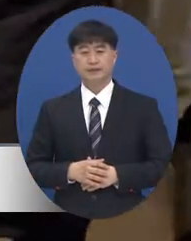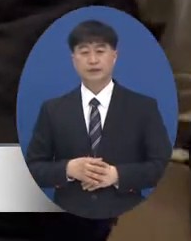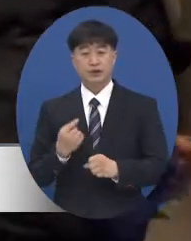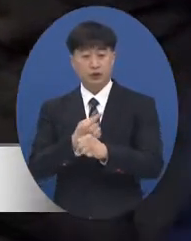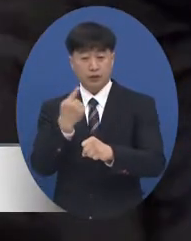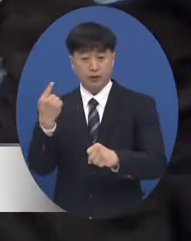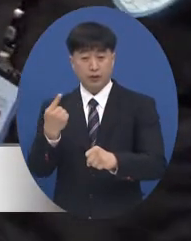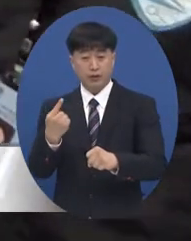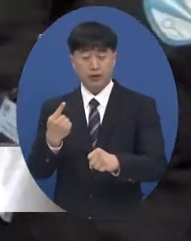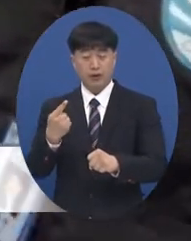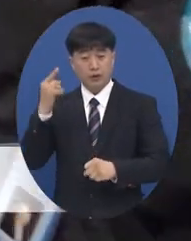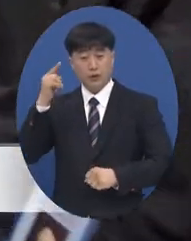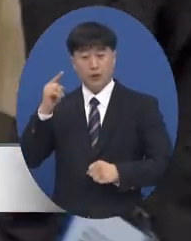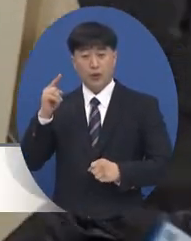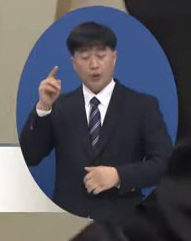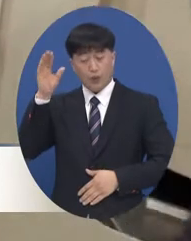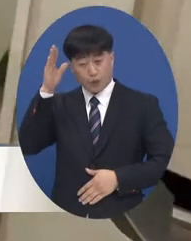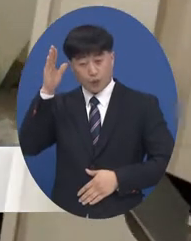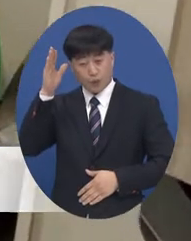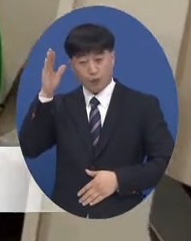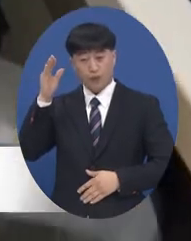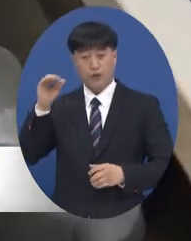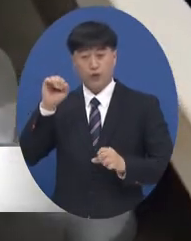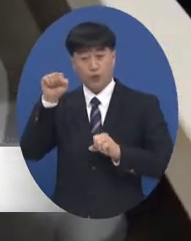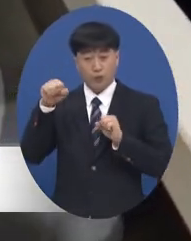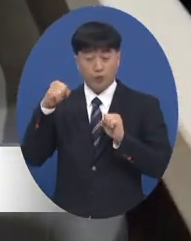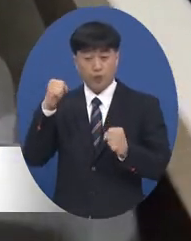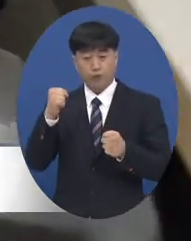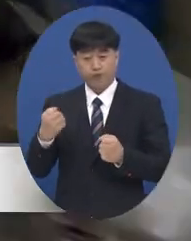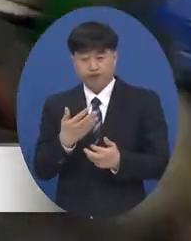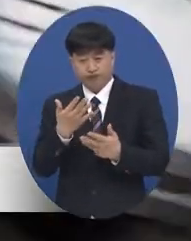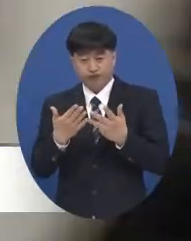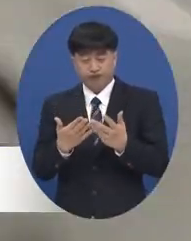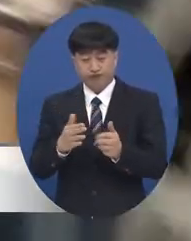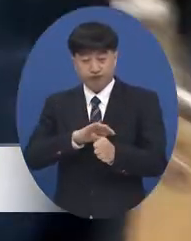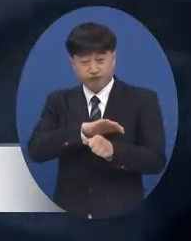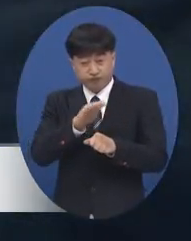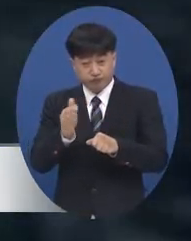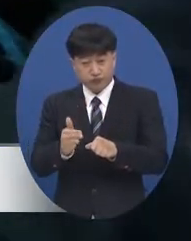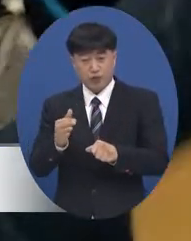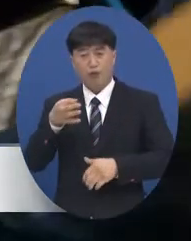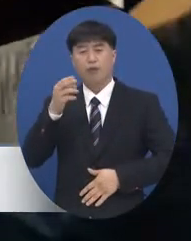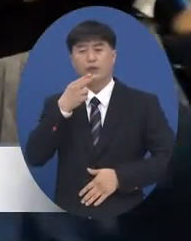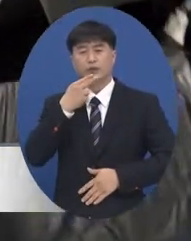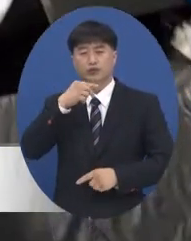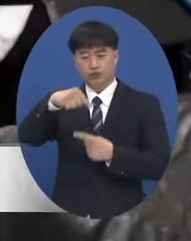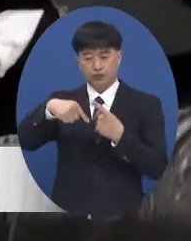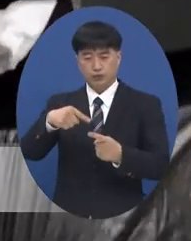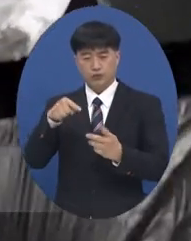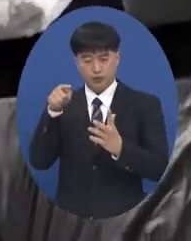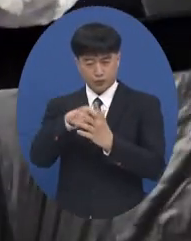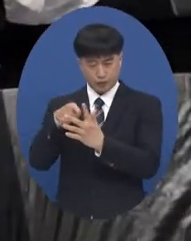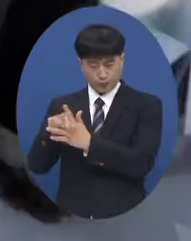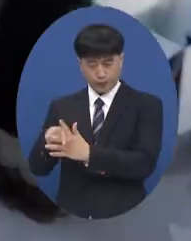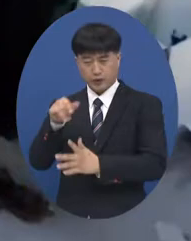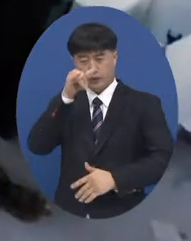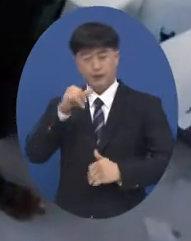이뿐만이 아닙니다. 반려동물 사체를 소각해 화장하는 동물 장미업을 무허가로 운영한 업체도 경기도에